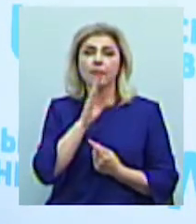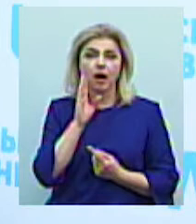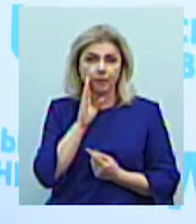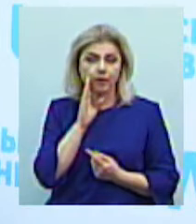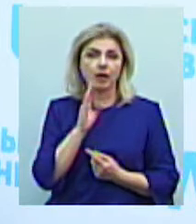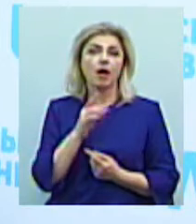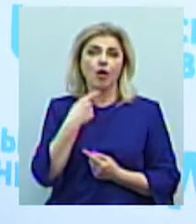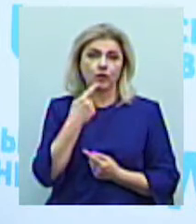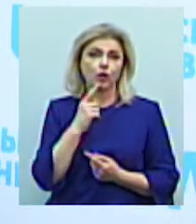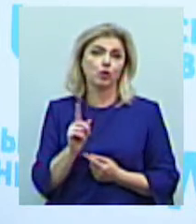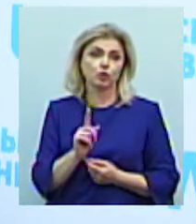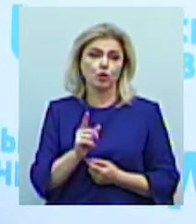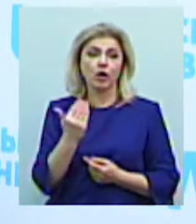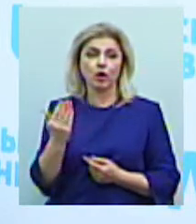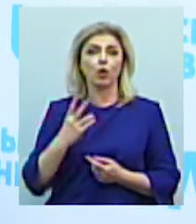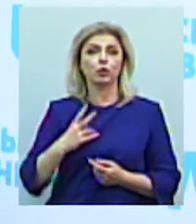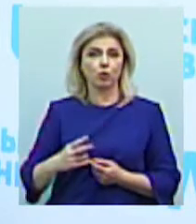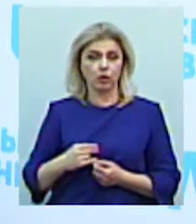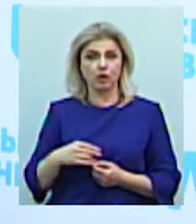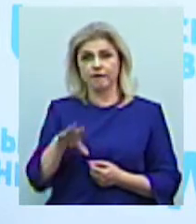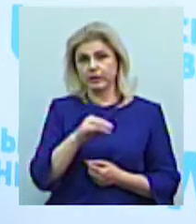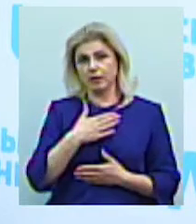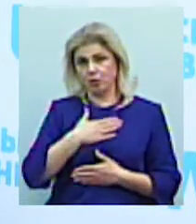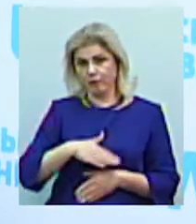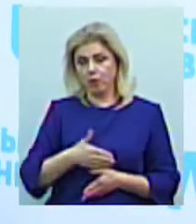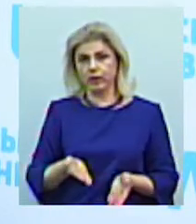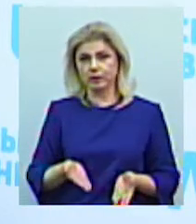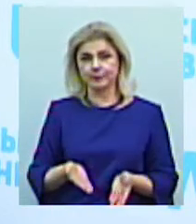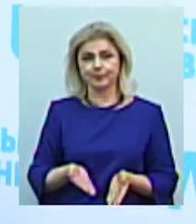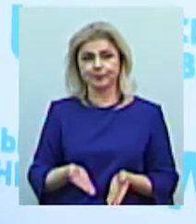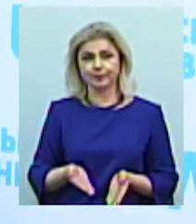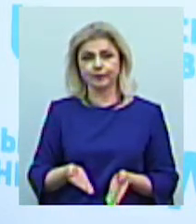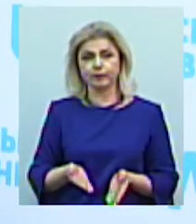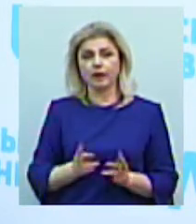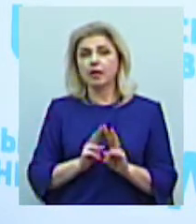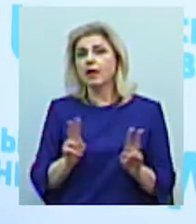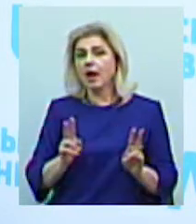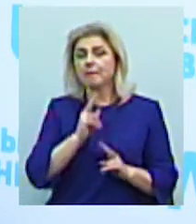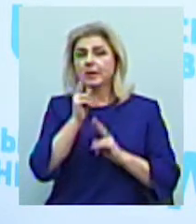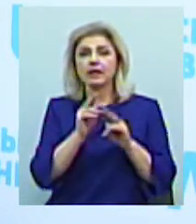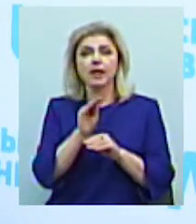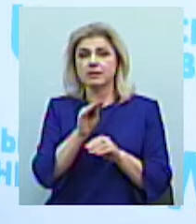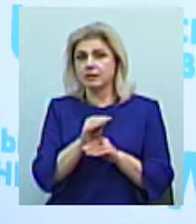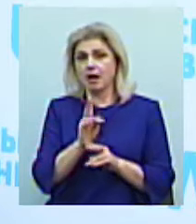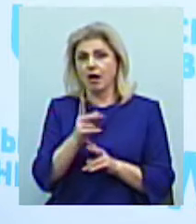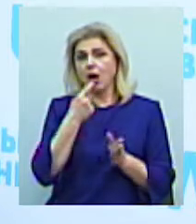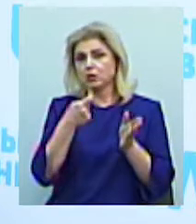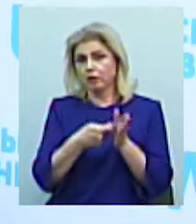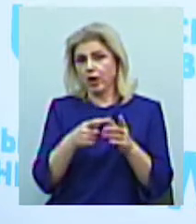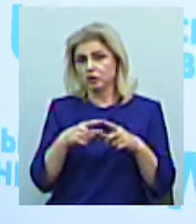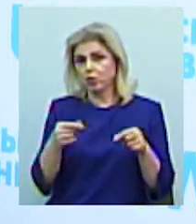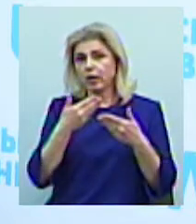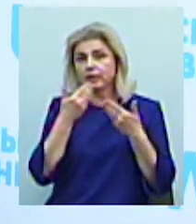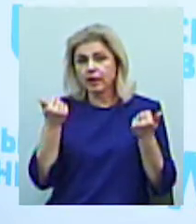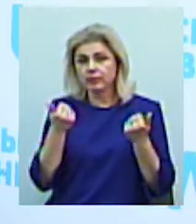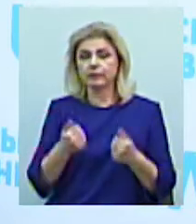матерів говорила про те, що її донька усім задоволена і ніяких претензій до харчування в школі немає.